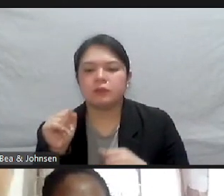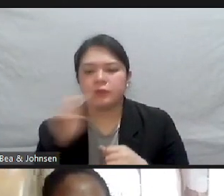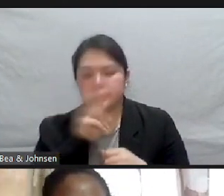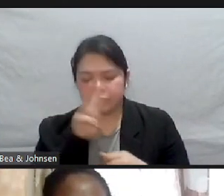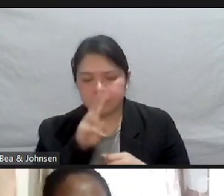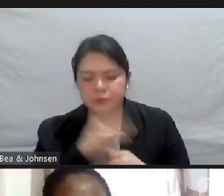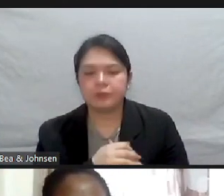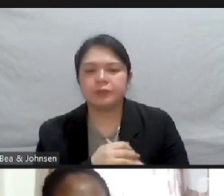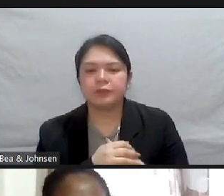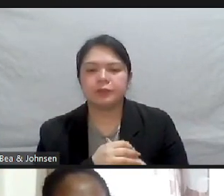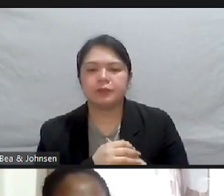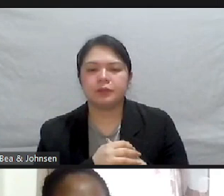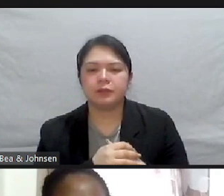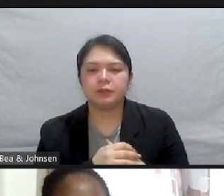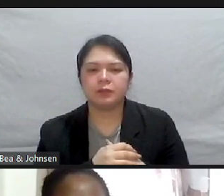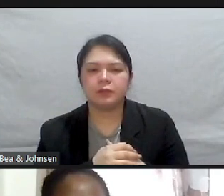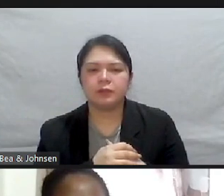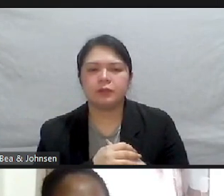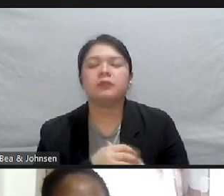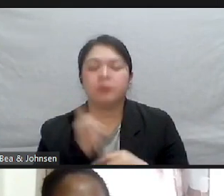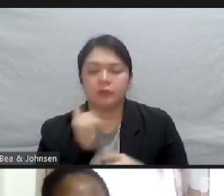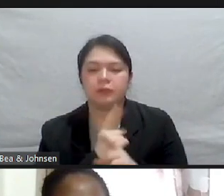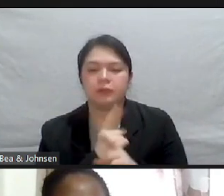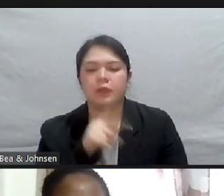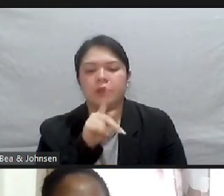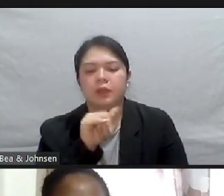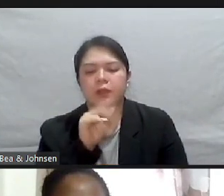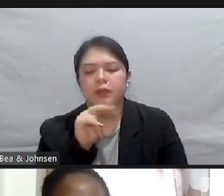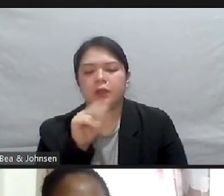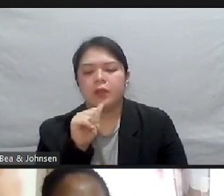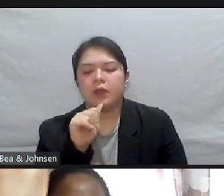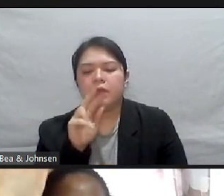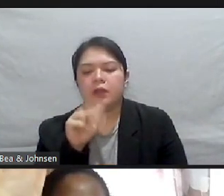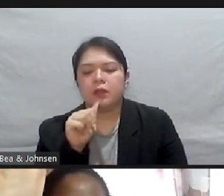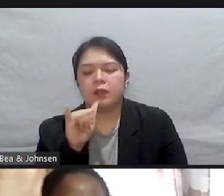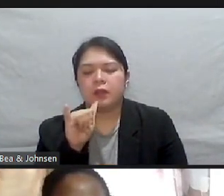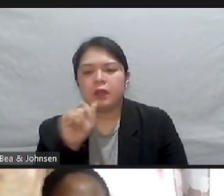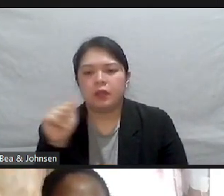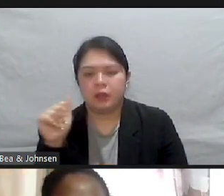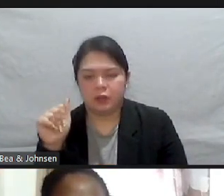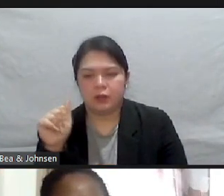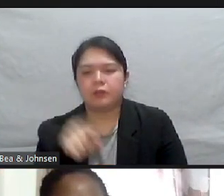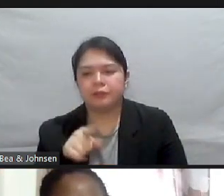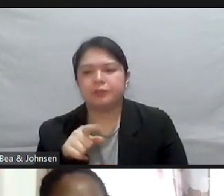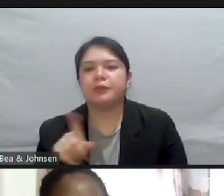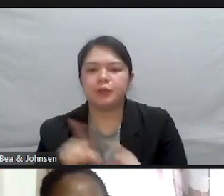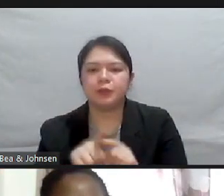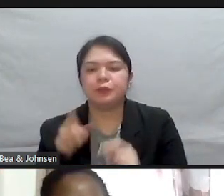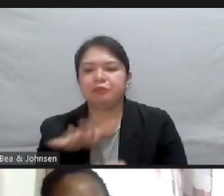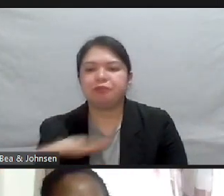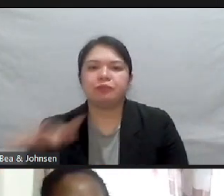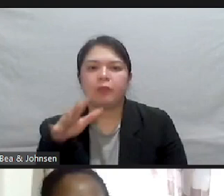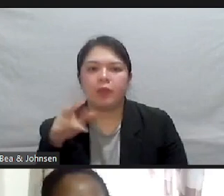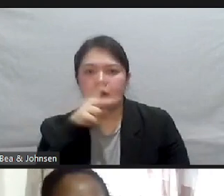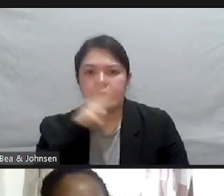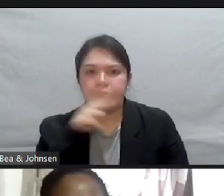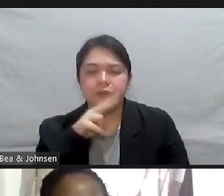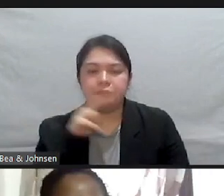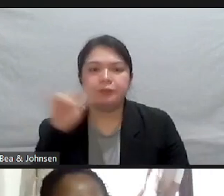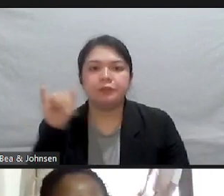kinaray ata si Senator kinaray pa po oo saka yung mga ano yung mga IP doon sa Bisaya ano